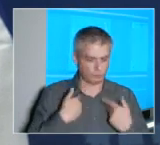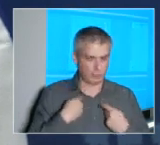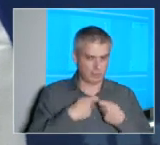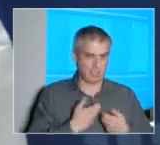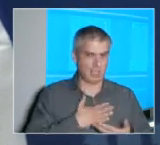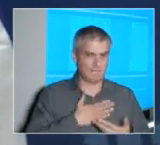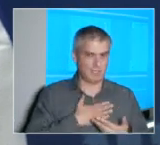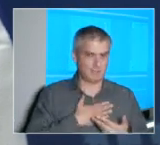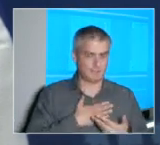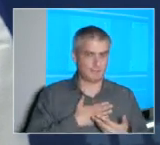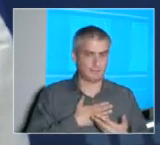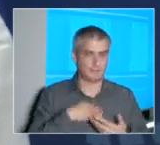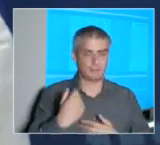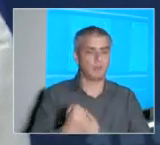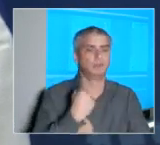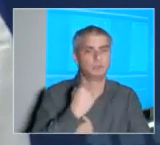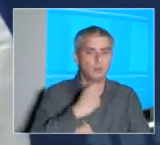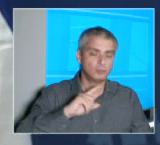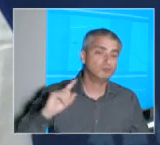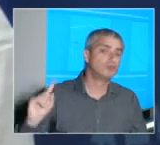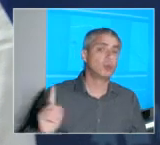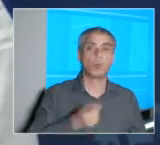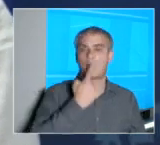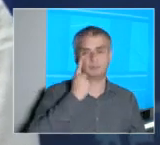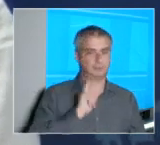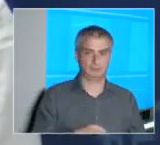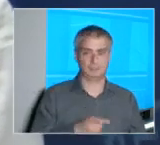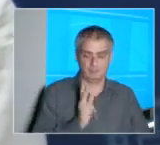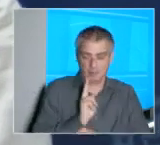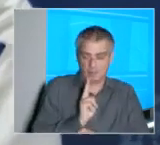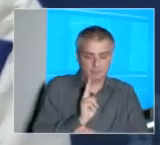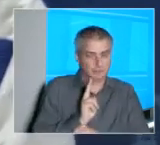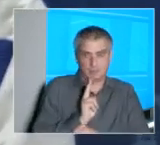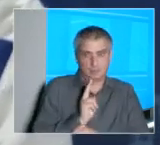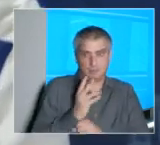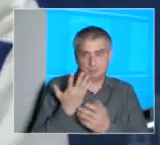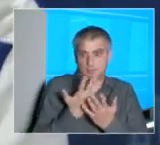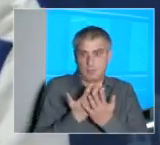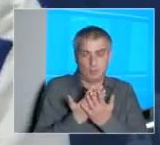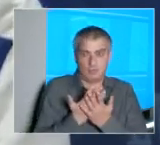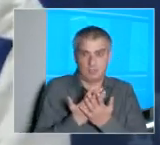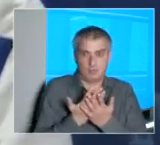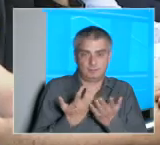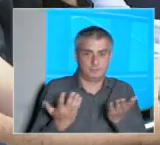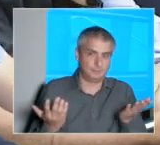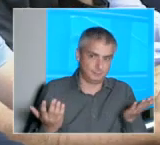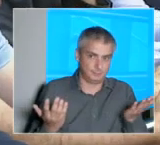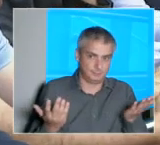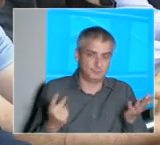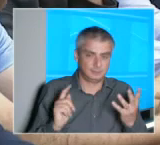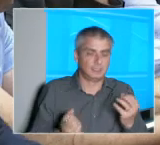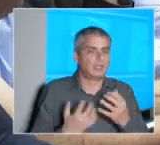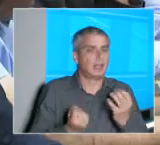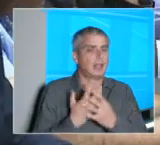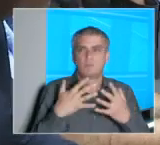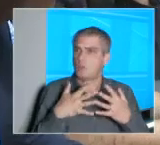כן? את המנדט שכולם צריכים להיזהר מהעובדה שחייבים להקים יחד את הקואליציה. החיים